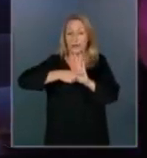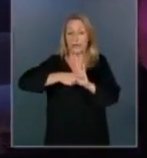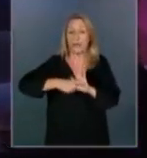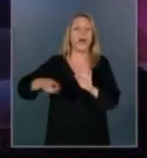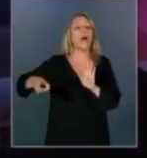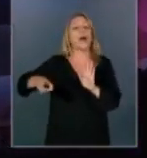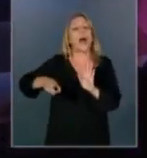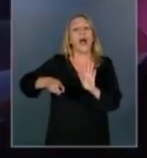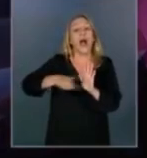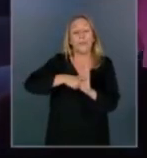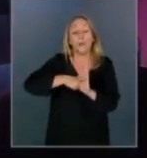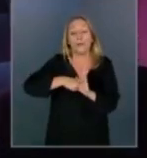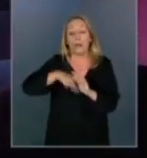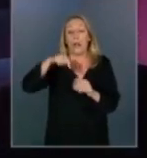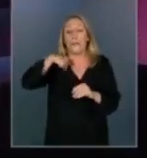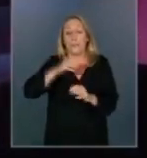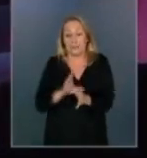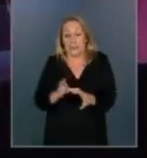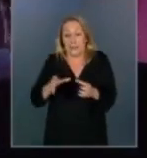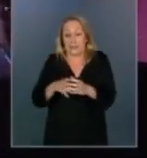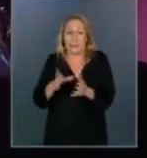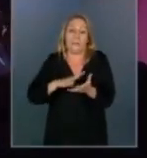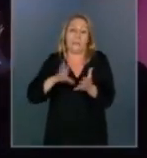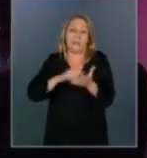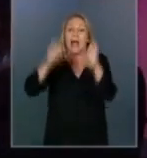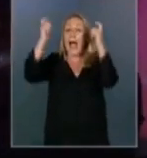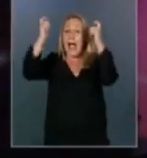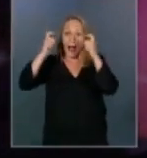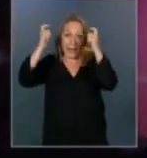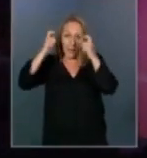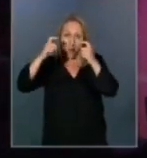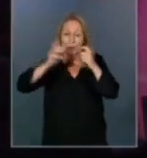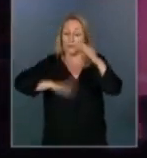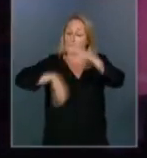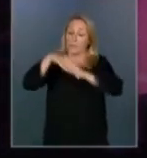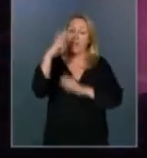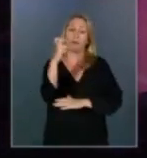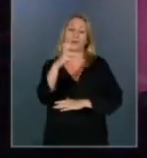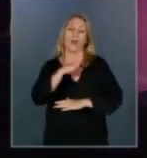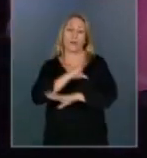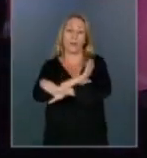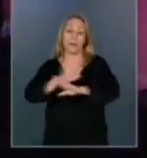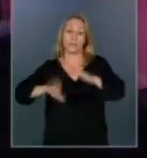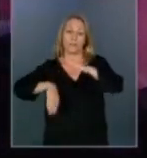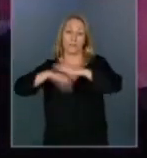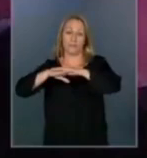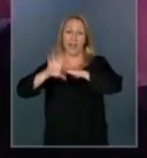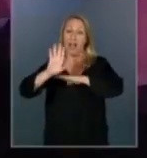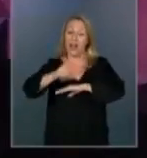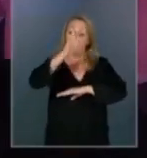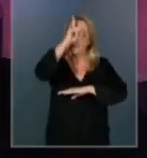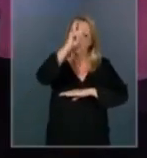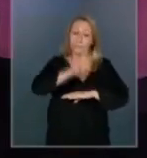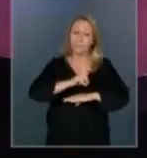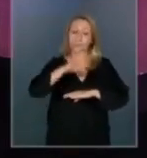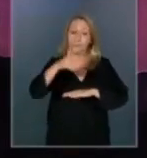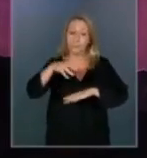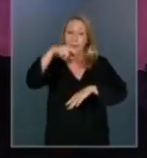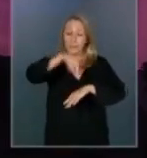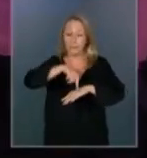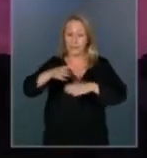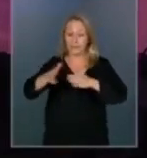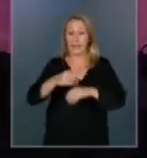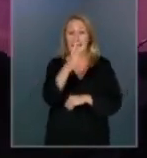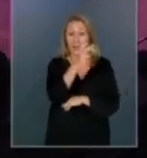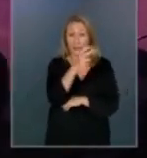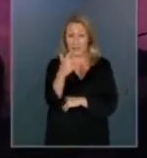την ύπαρξη πάνω από 20 ατόμων σε ένα γάμο, αλλά επιβάλλεις τη συνύπαρξη σε μια μικρή αίθουσα 27